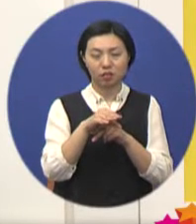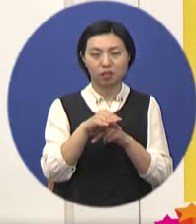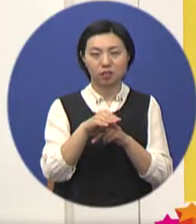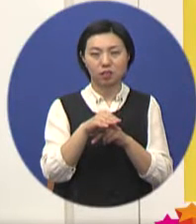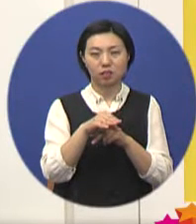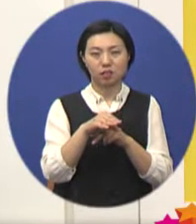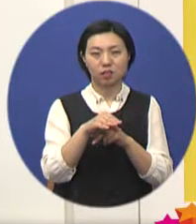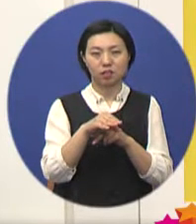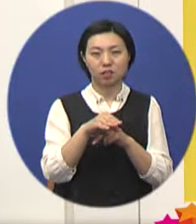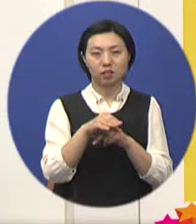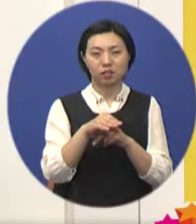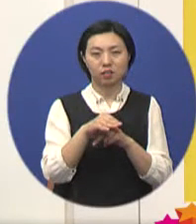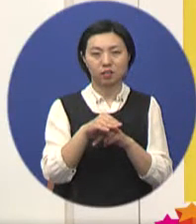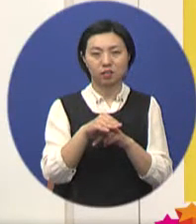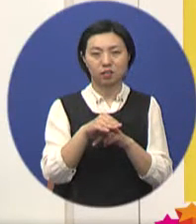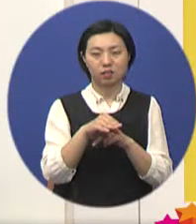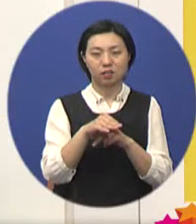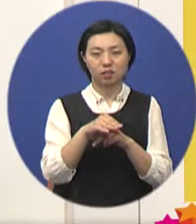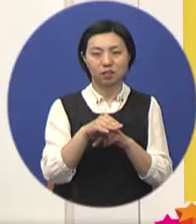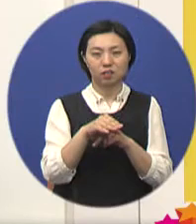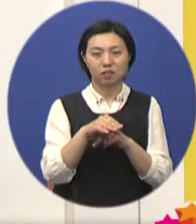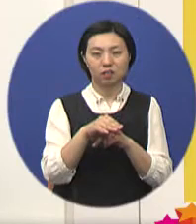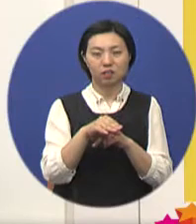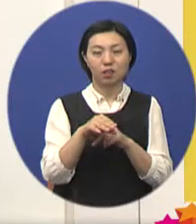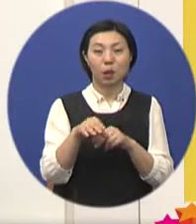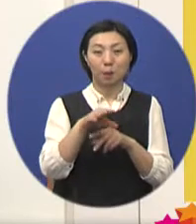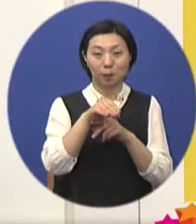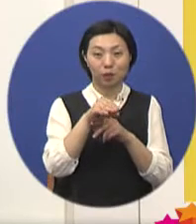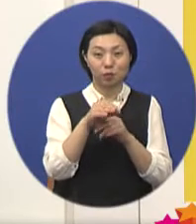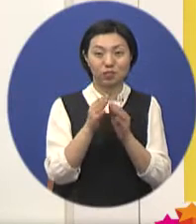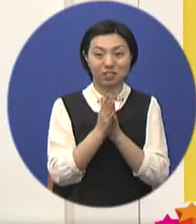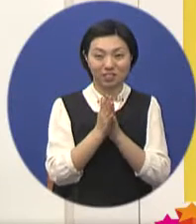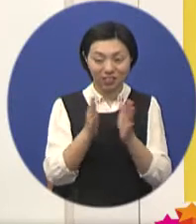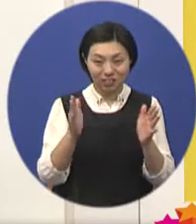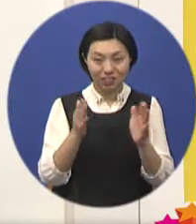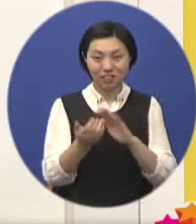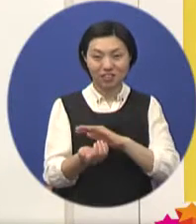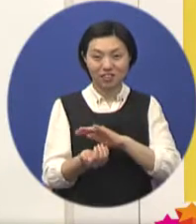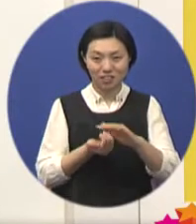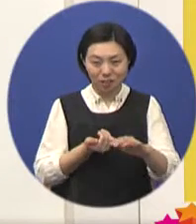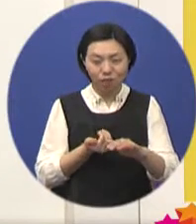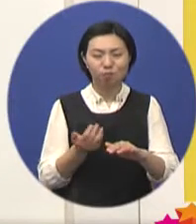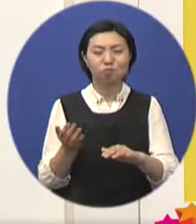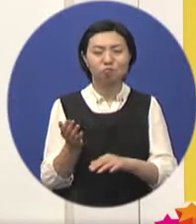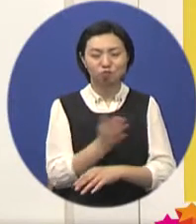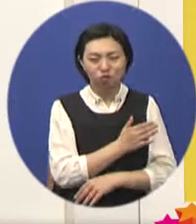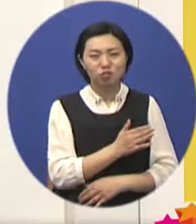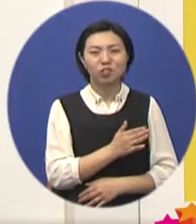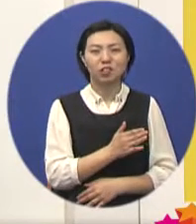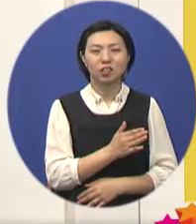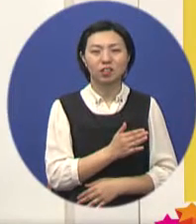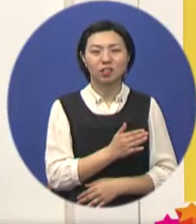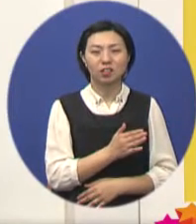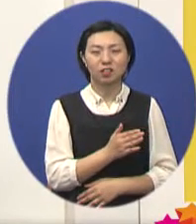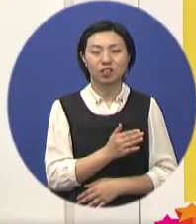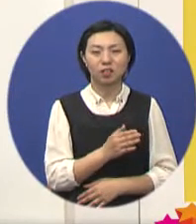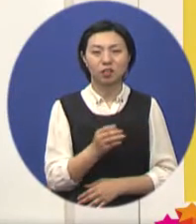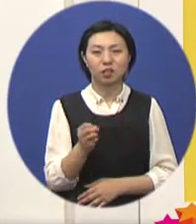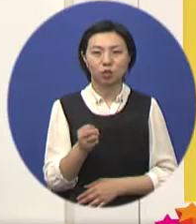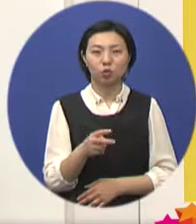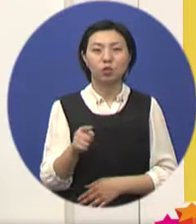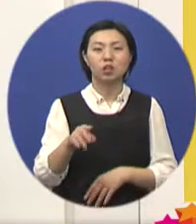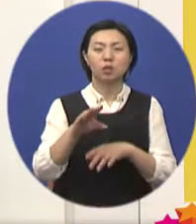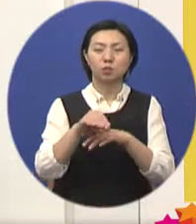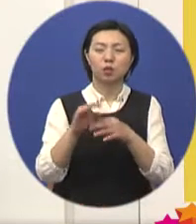그 생길 때부터 네. 이 방송이 그 이거 때부터 네. 이 방송을 내